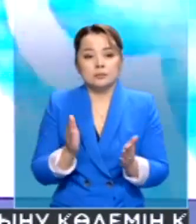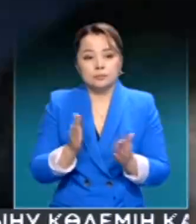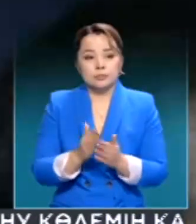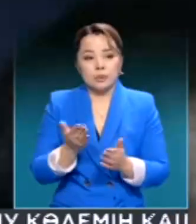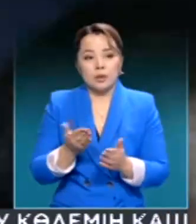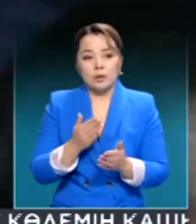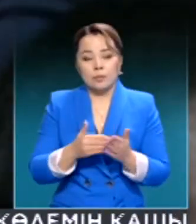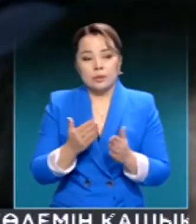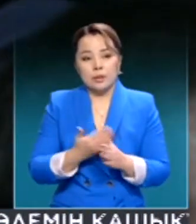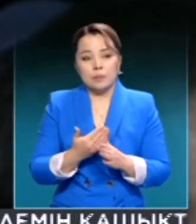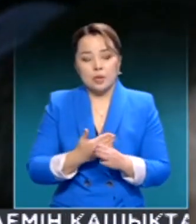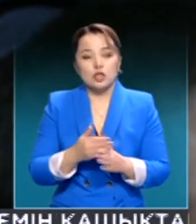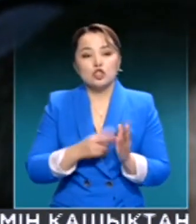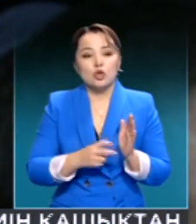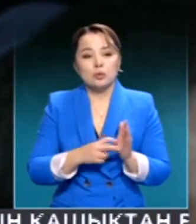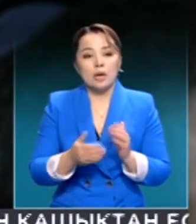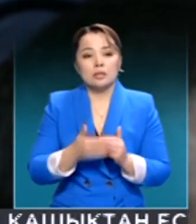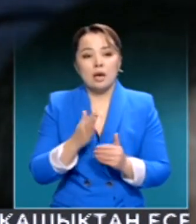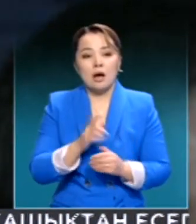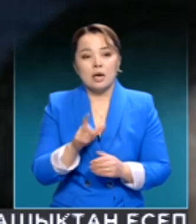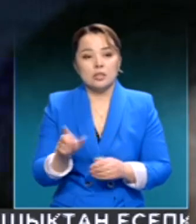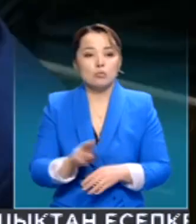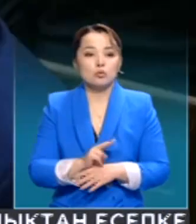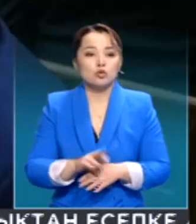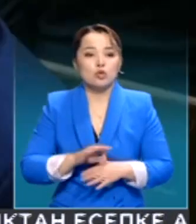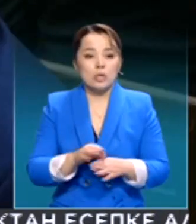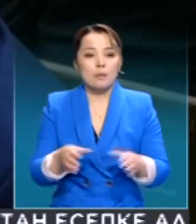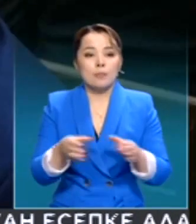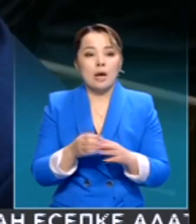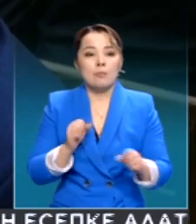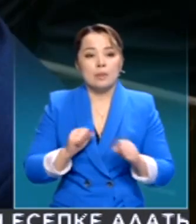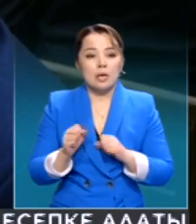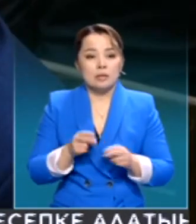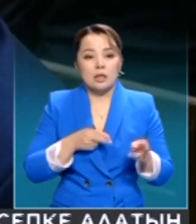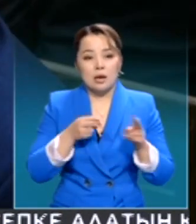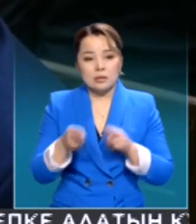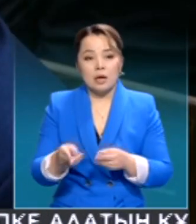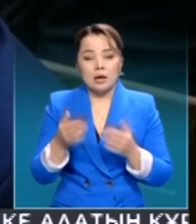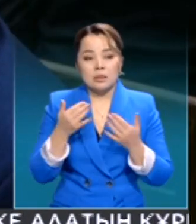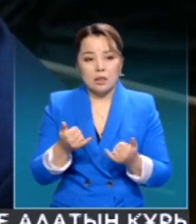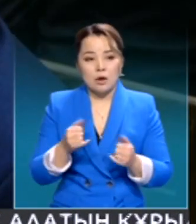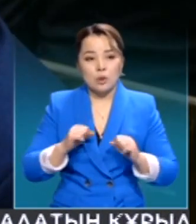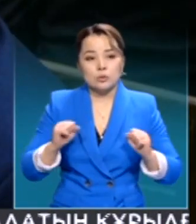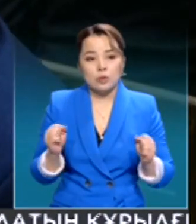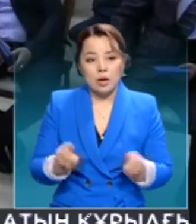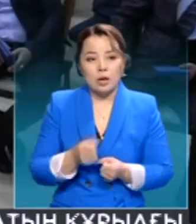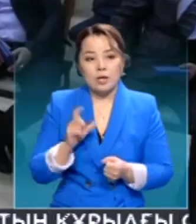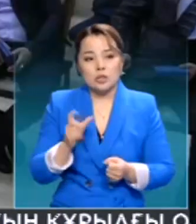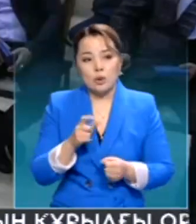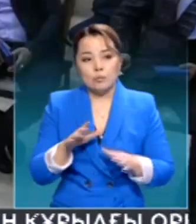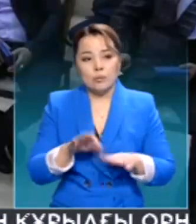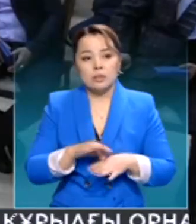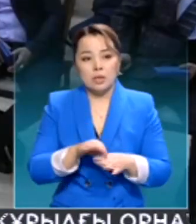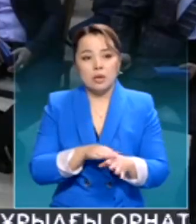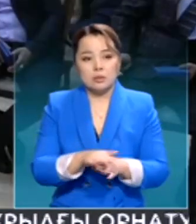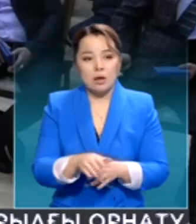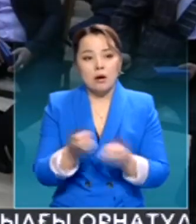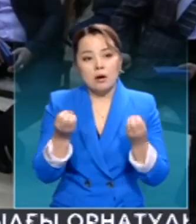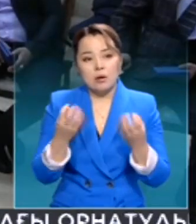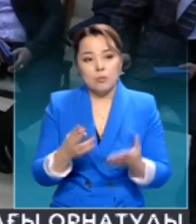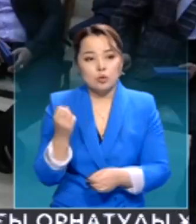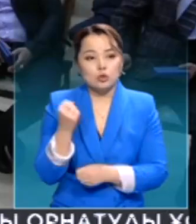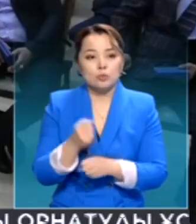салдарын жоюға аймақтардан 700-ден астам жөндеу бригадалары келген болатын. Қарашаның аязында жауыраған Екібастұз халқына қол ұшын созған